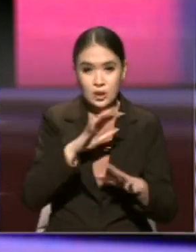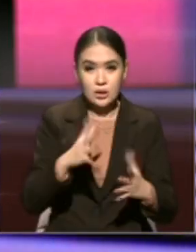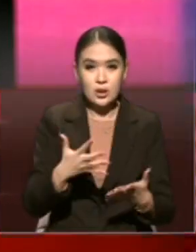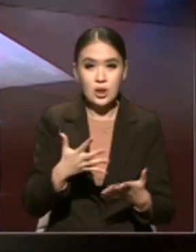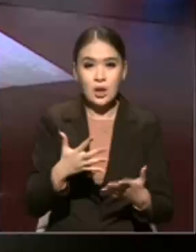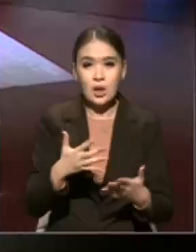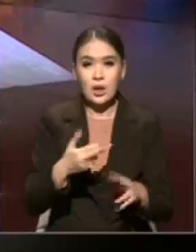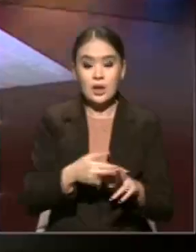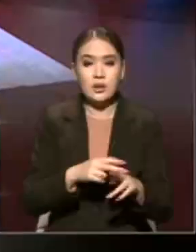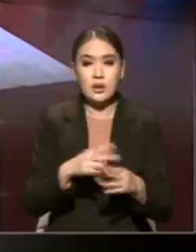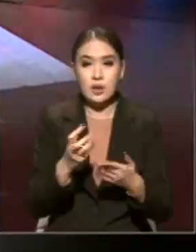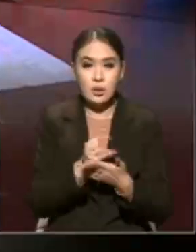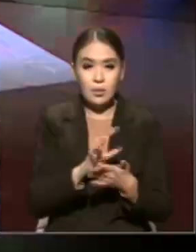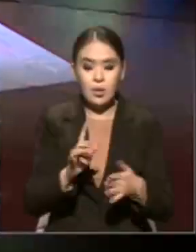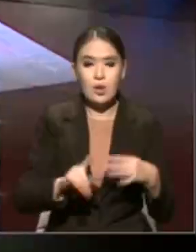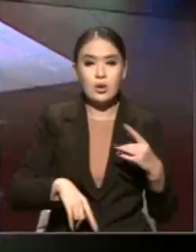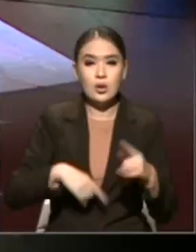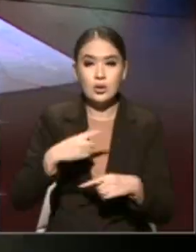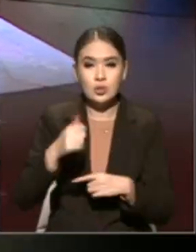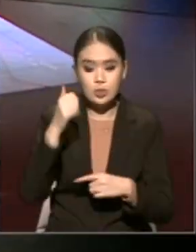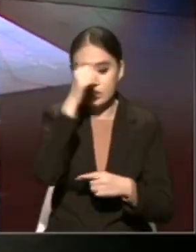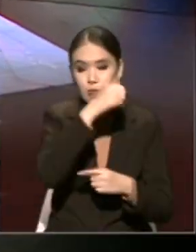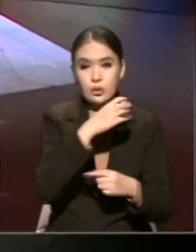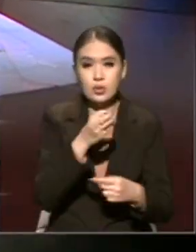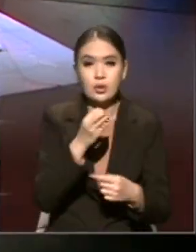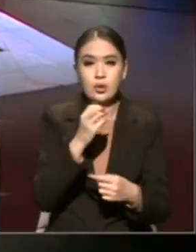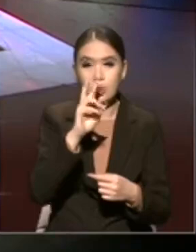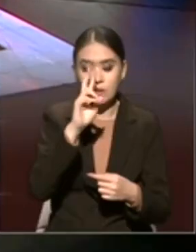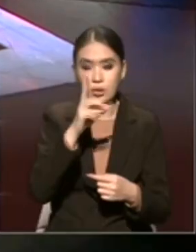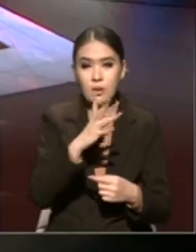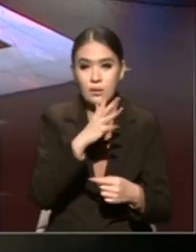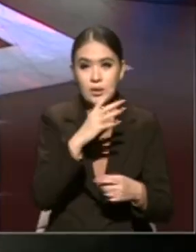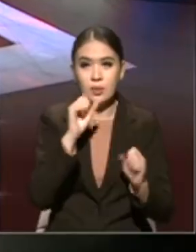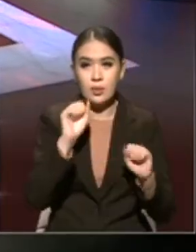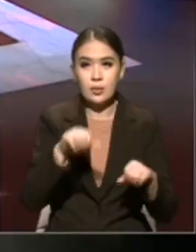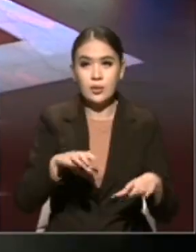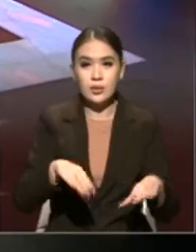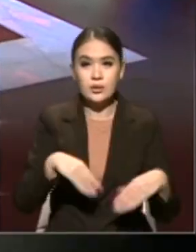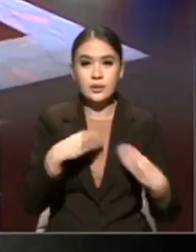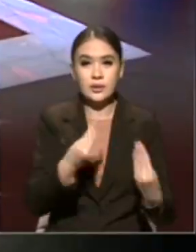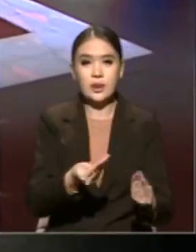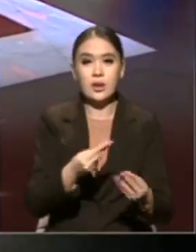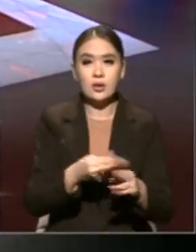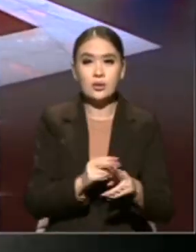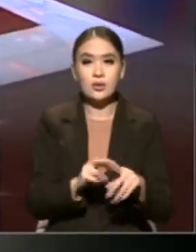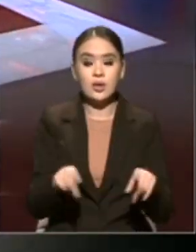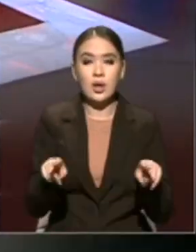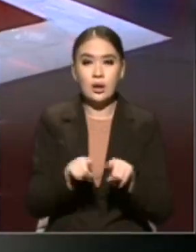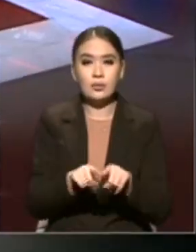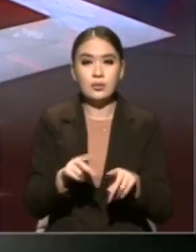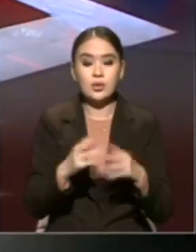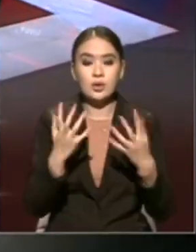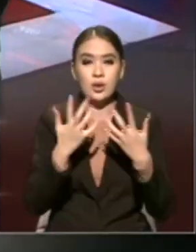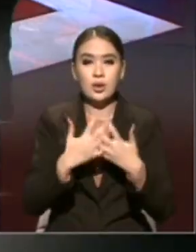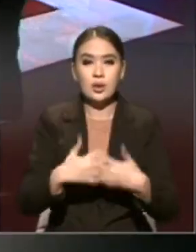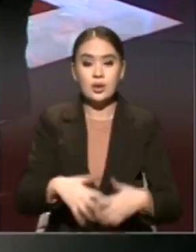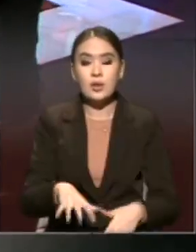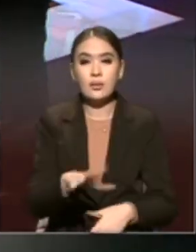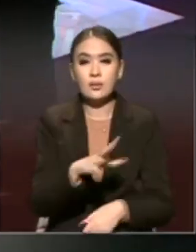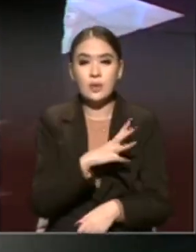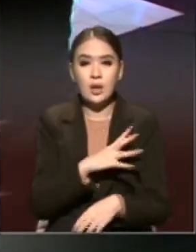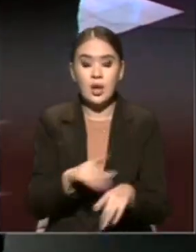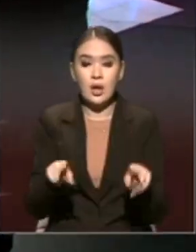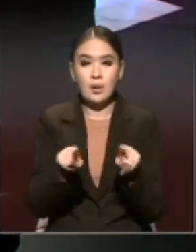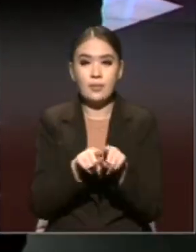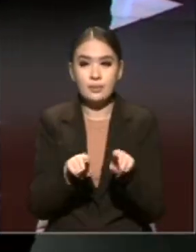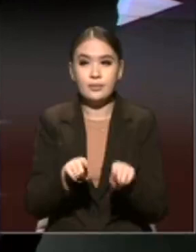әскерден шыққаннан кейін келесі жылы, яғни алдағы 2 жыл уақытында оған пайдалануға мүмкіндігі бар. Иә. Yeah. Біз осындай жобамен есептедік, өйткені қалай десеңіз